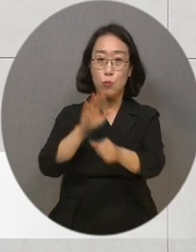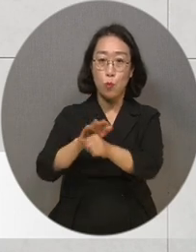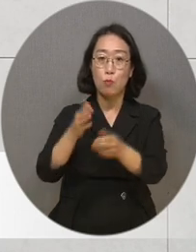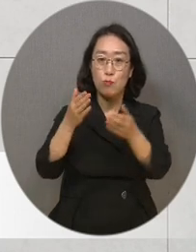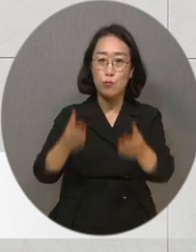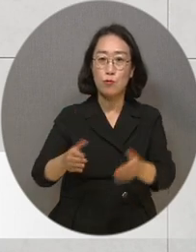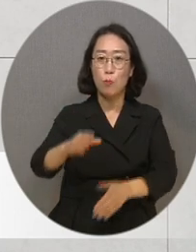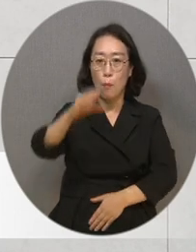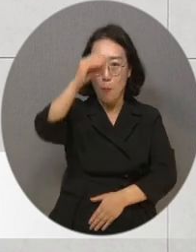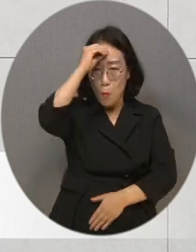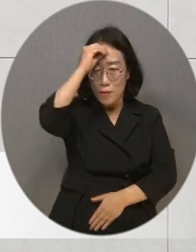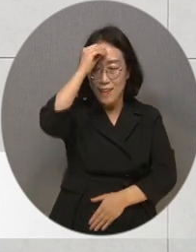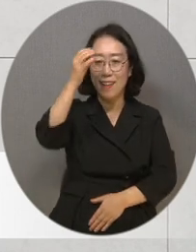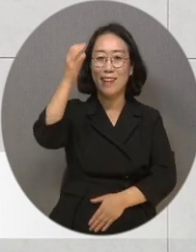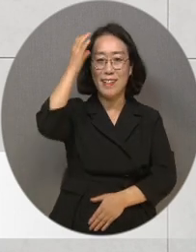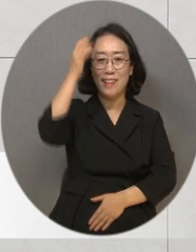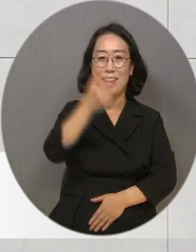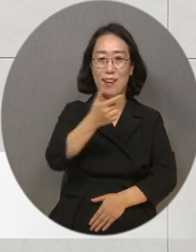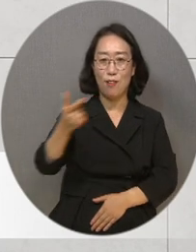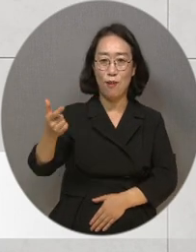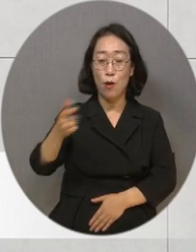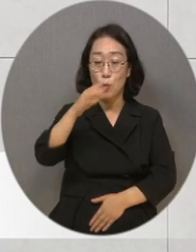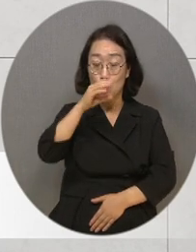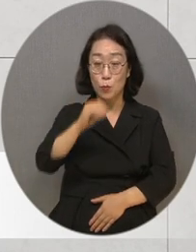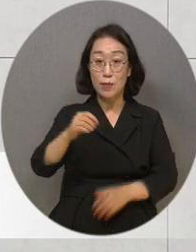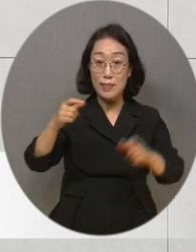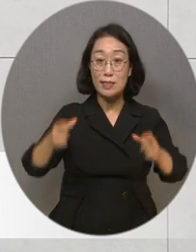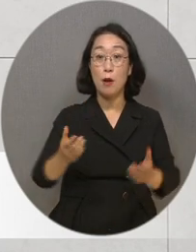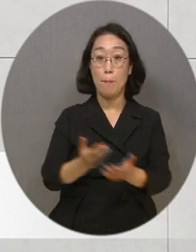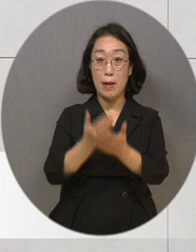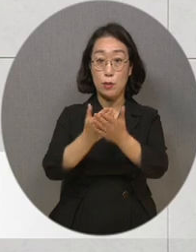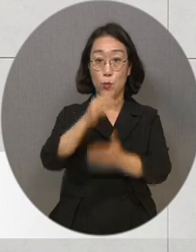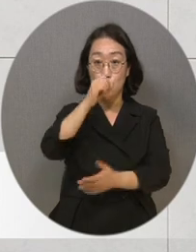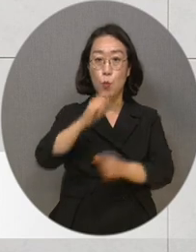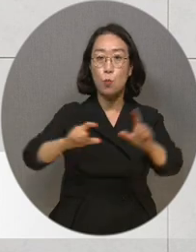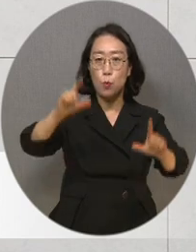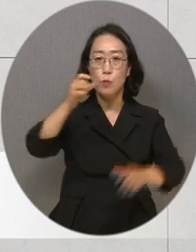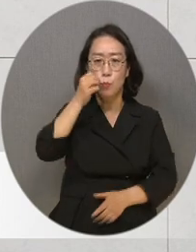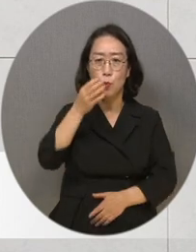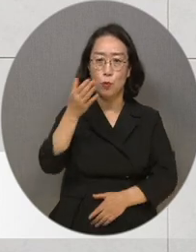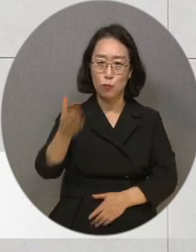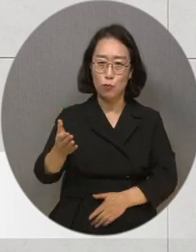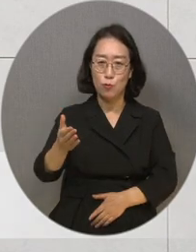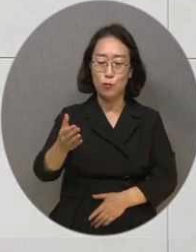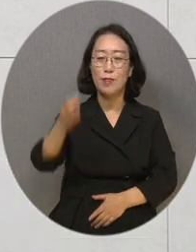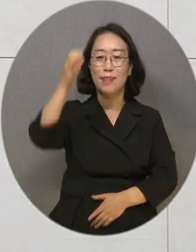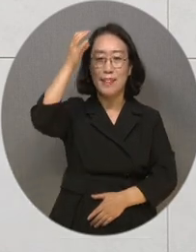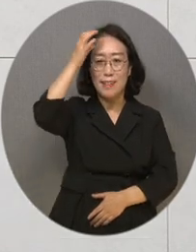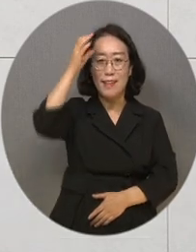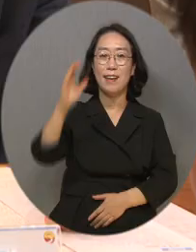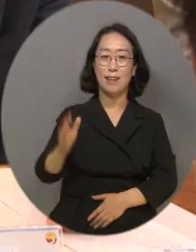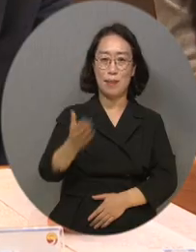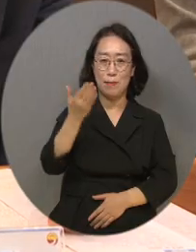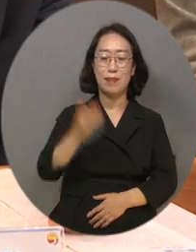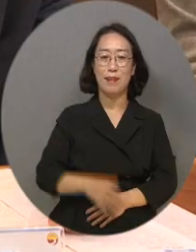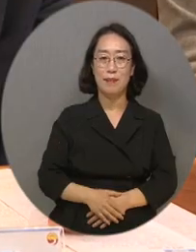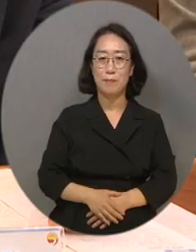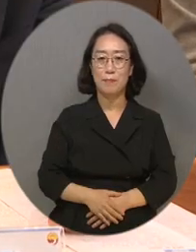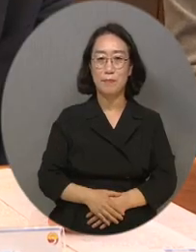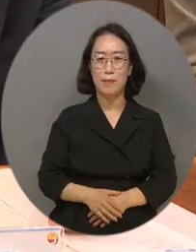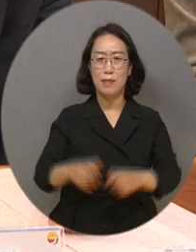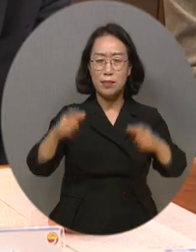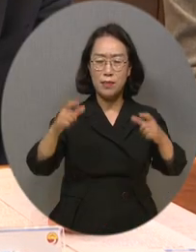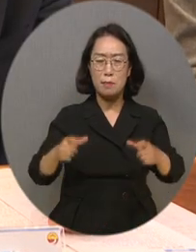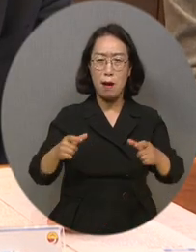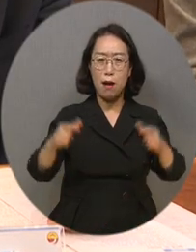되지 않을까 그렇게 생각하고요. 지역 균형 발전에서 좋은 모델로서 자리 잡을 수 있을 것이라 생각합니다. 지방 소멸